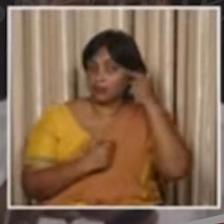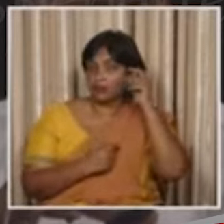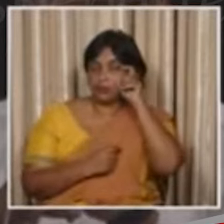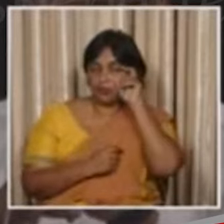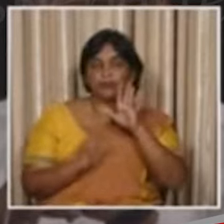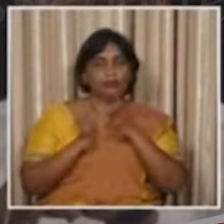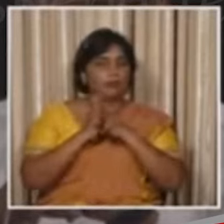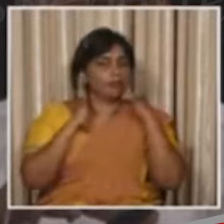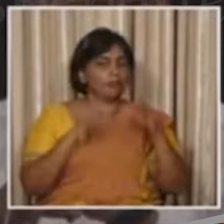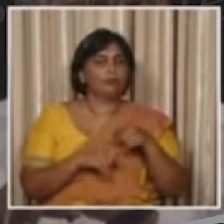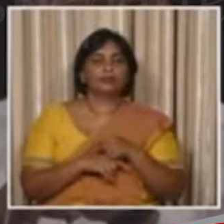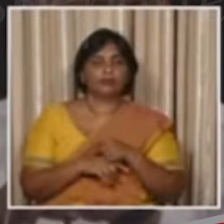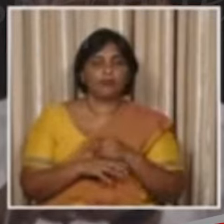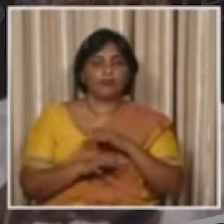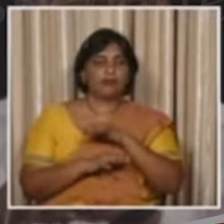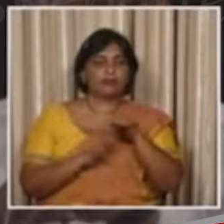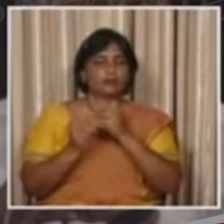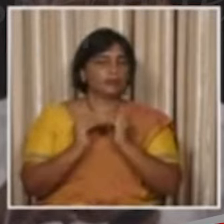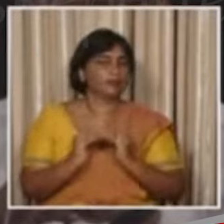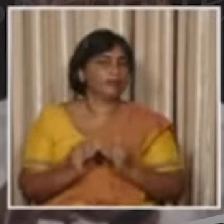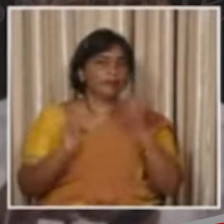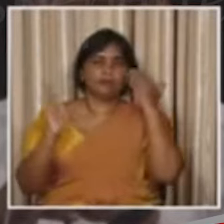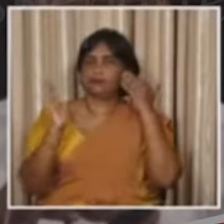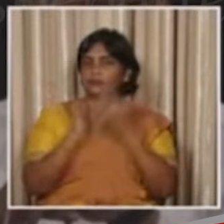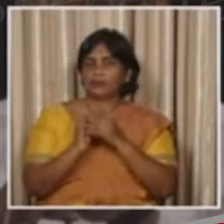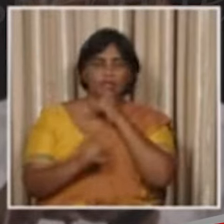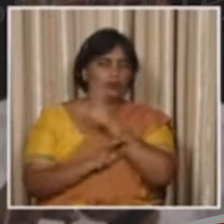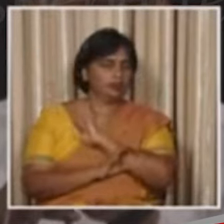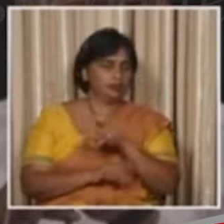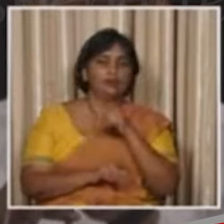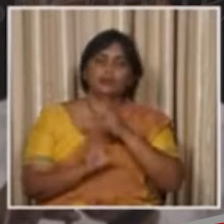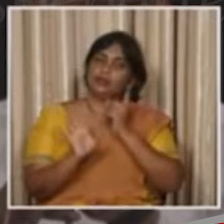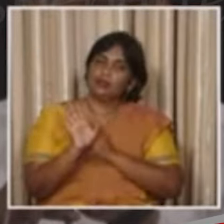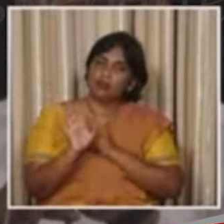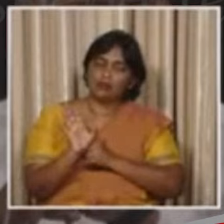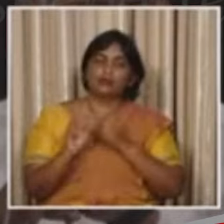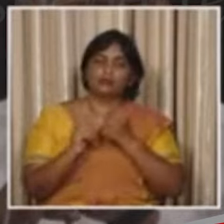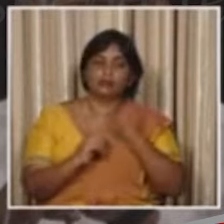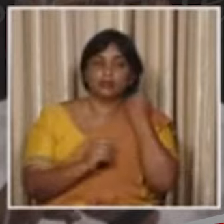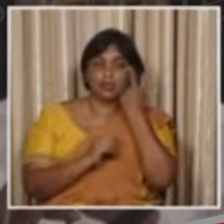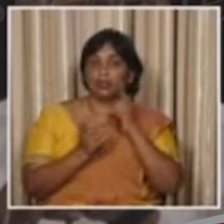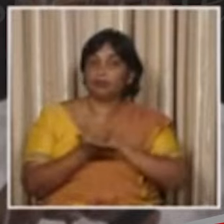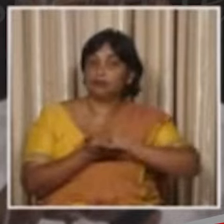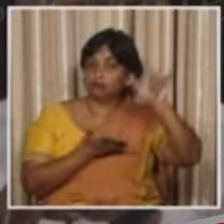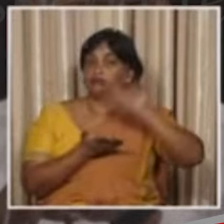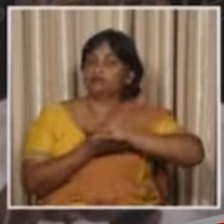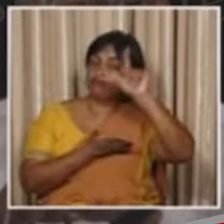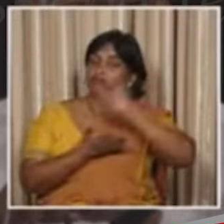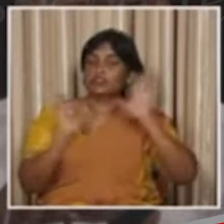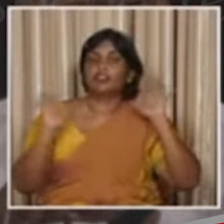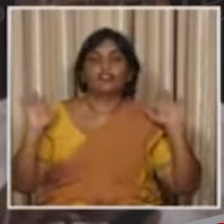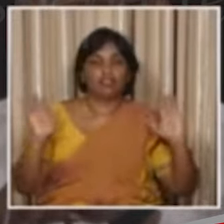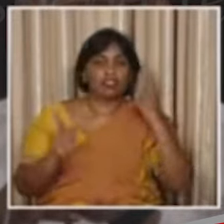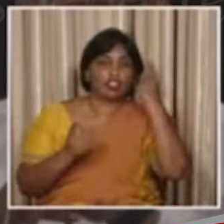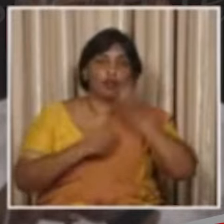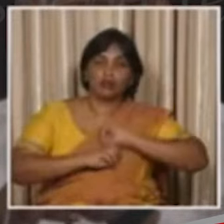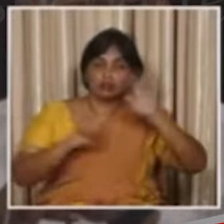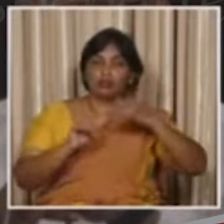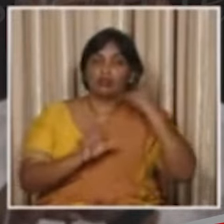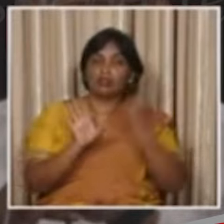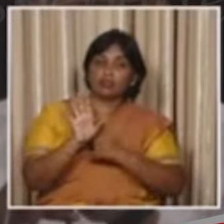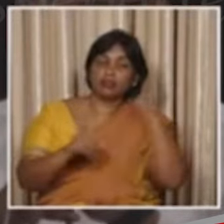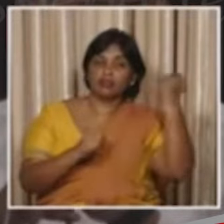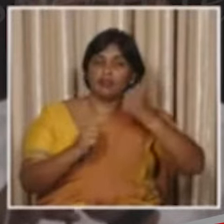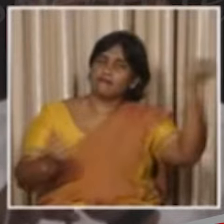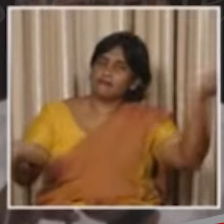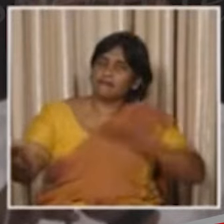හැබැයි ගොඩක් අය මේ සෝෂල් කැපිටල් ඩෙවලොප්මන්ට් එක ගැන කතා කරන්නේ නැහැ. හැම වෙලාවෙම කියන්නේ අපේ දැනුම පිටරට යවනවා කියලා. තරුණ සමුළුවල අපිට